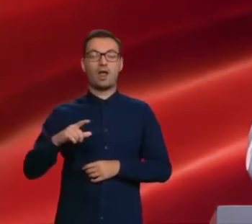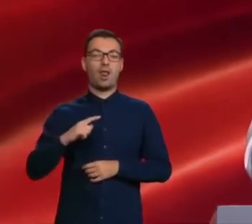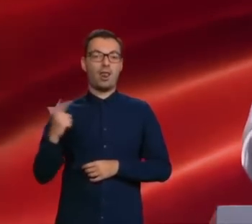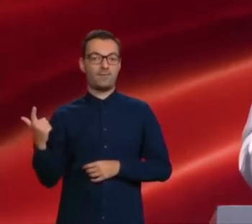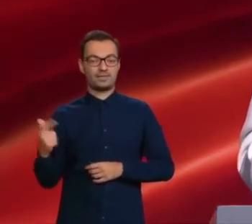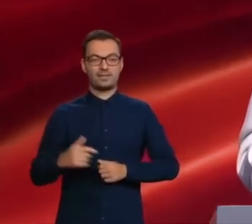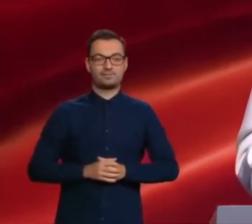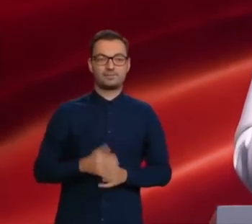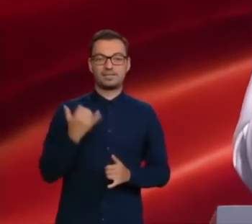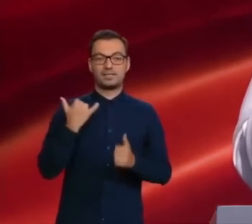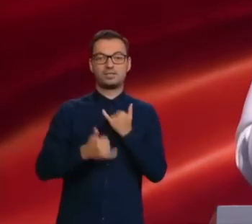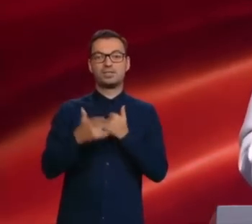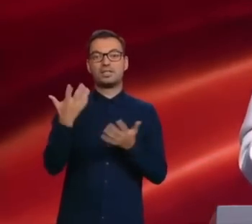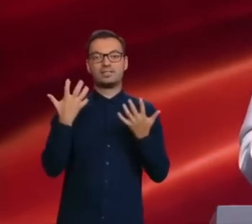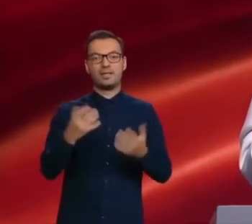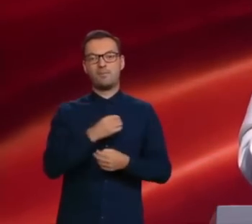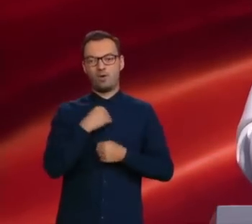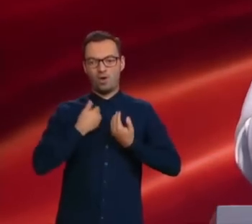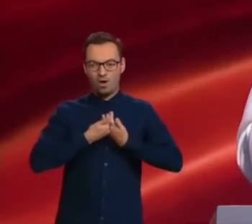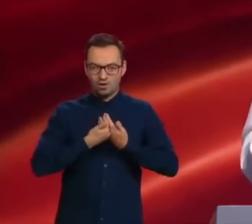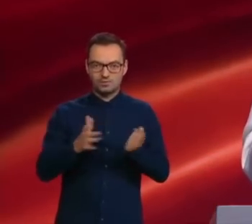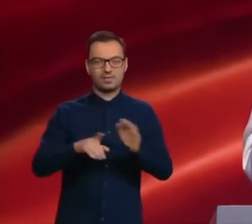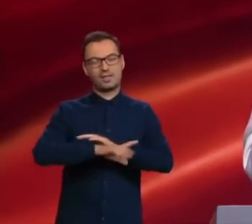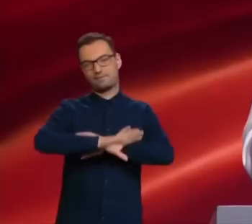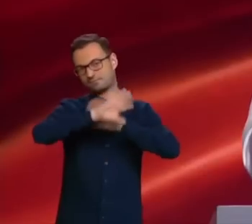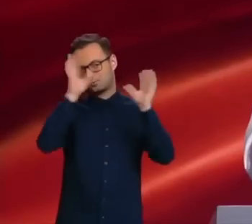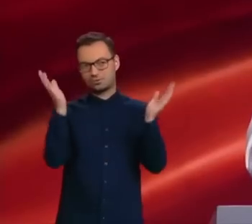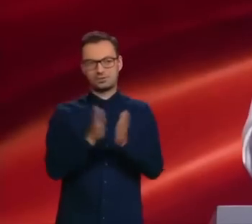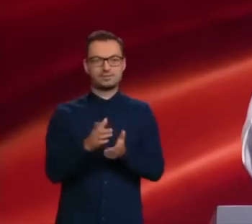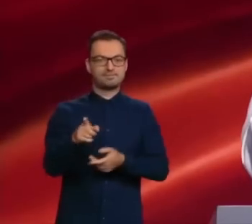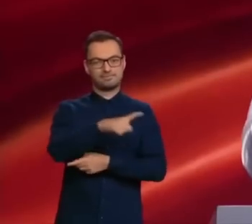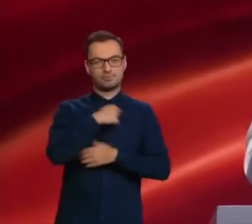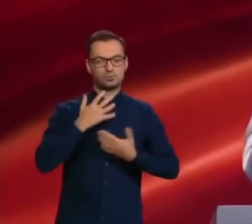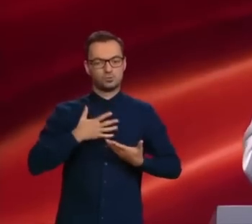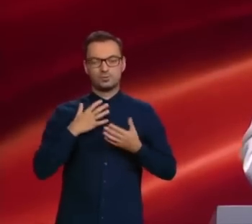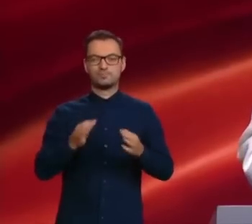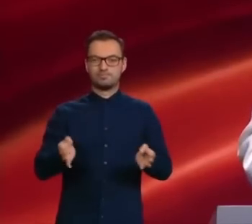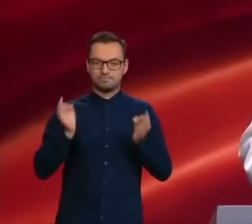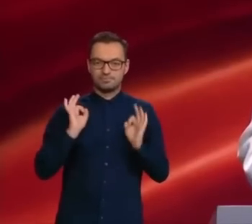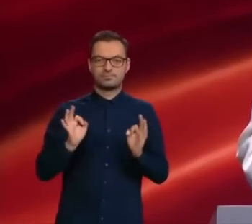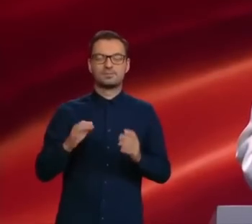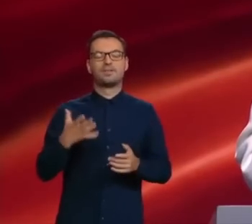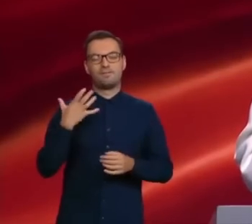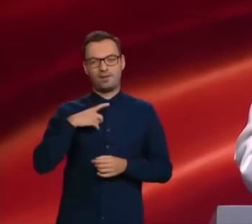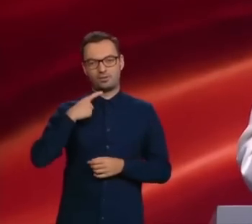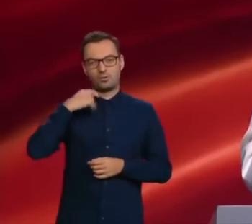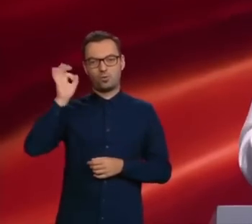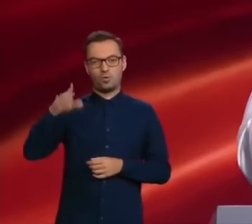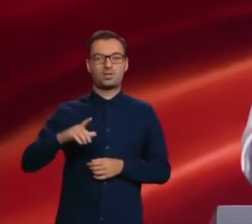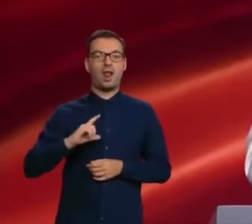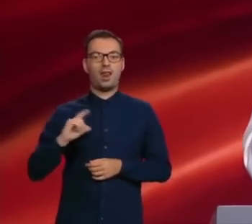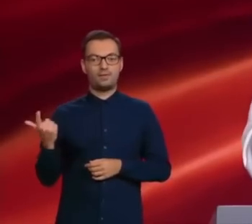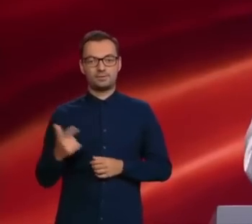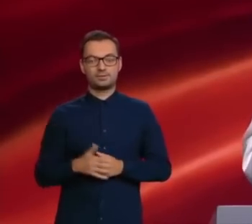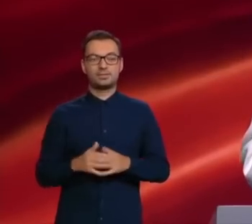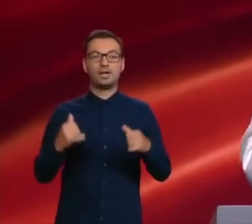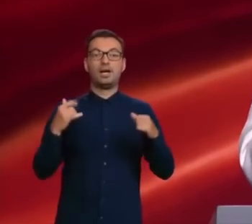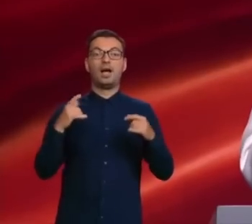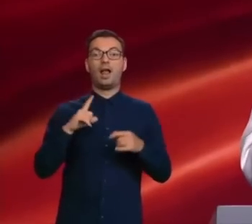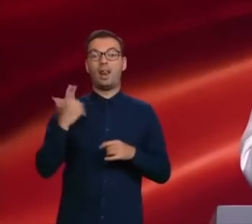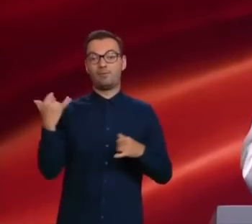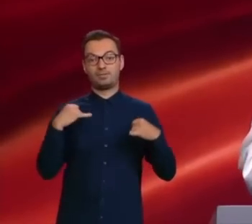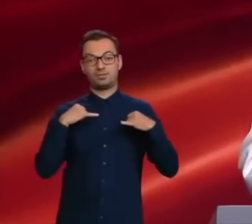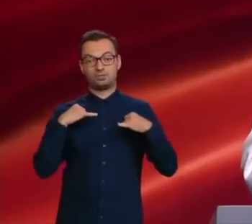Jeżeli chcecie Polski dla wszystkich, żebyśmy wszyscy czuli się w niej dobrze, głosujcie na lewicę. Silna lewica